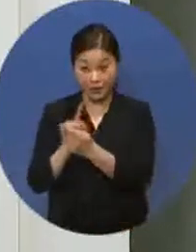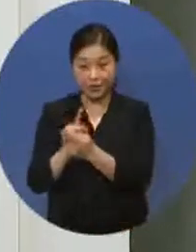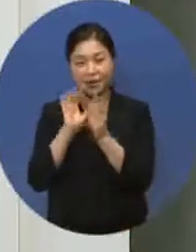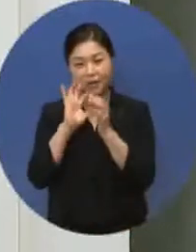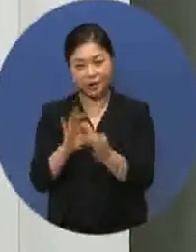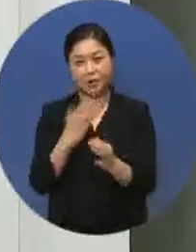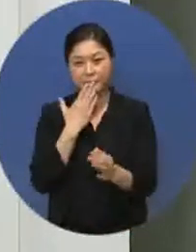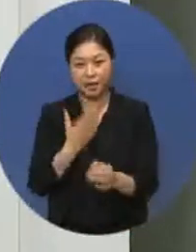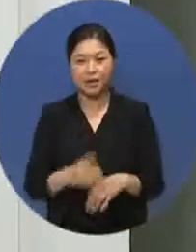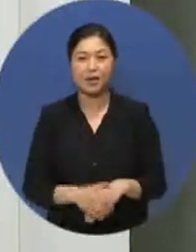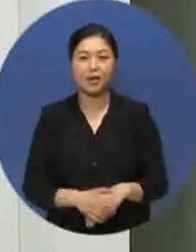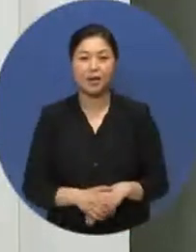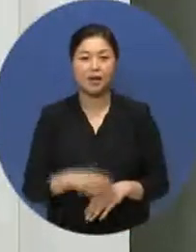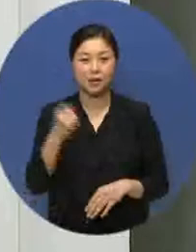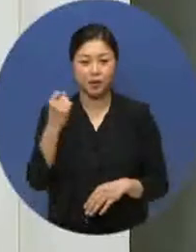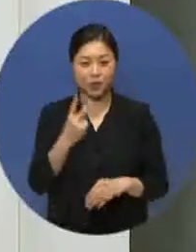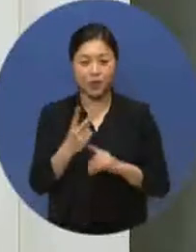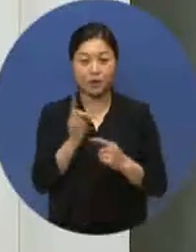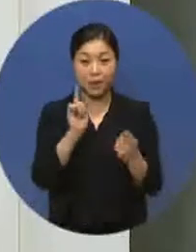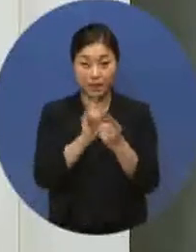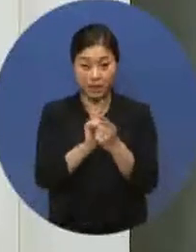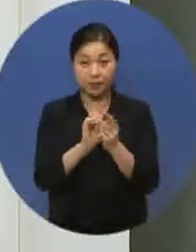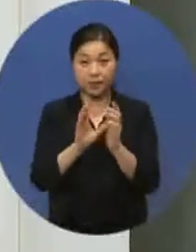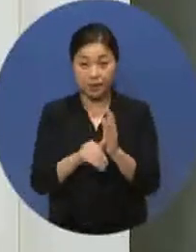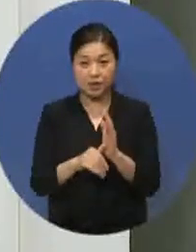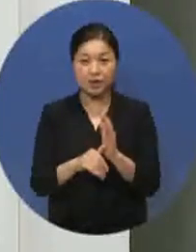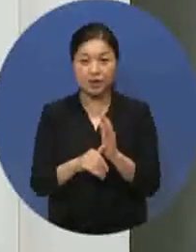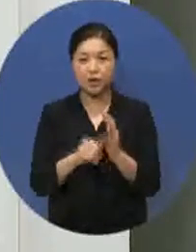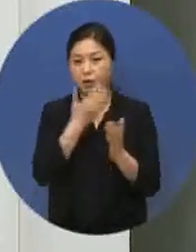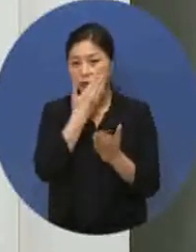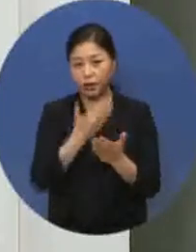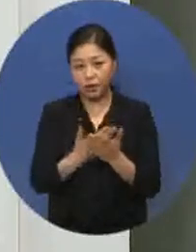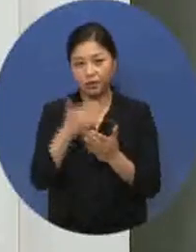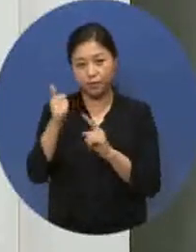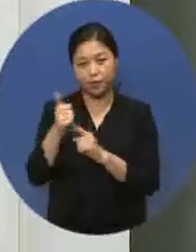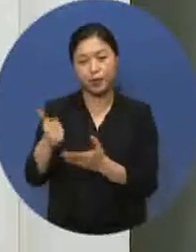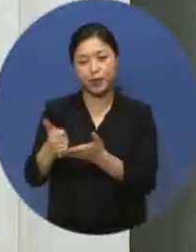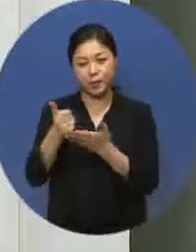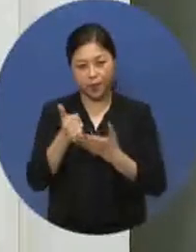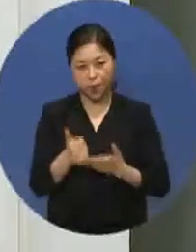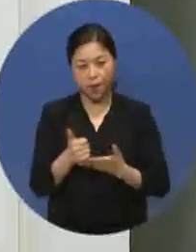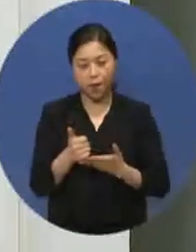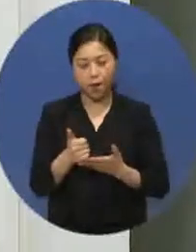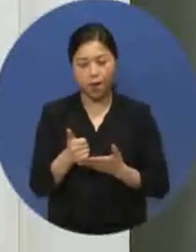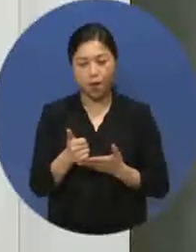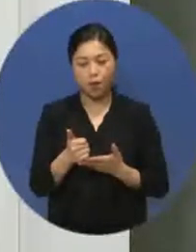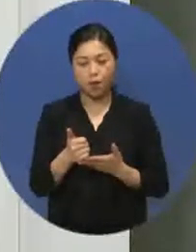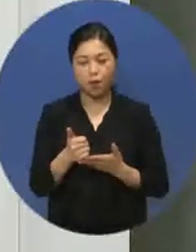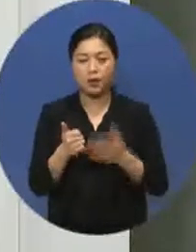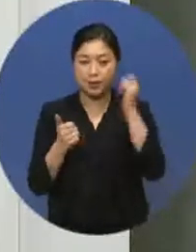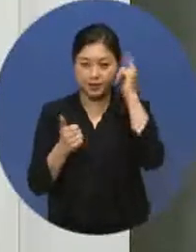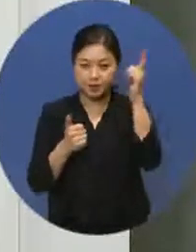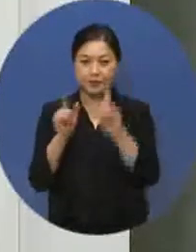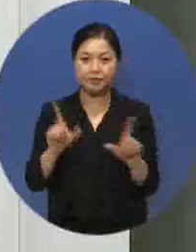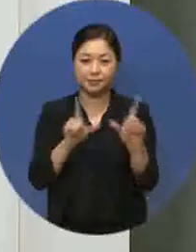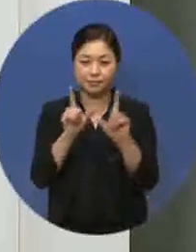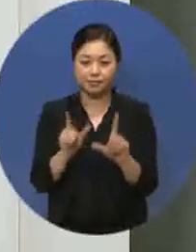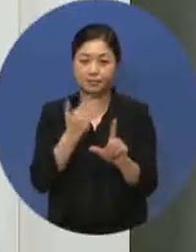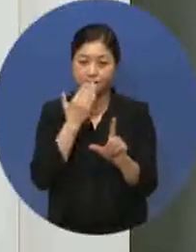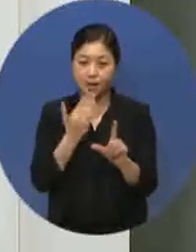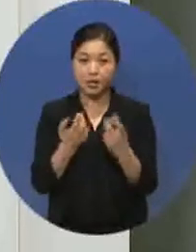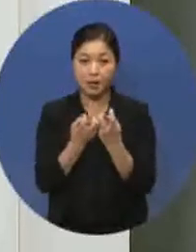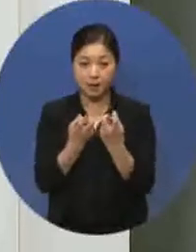계속될 것입니다. 그리고 이 만남 시간에 귀한 분을 오늘도 또 모시고 지혜롭게